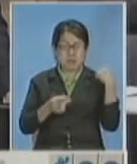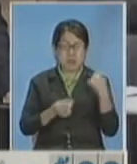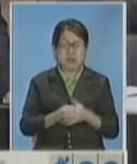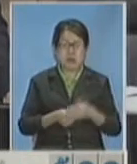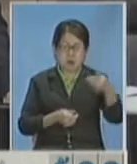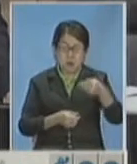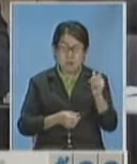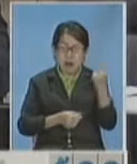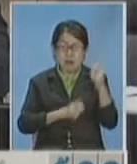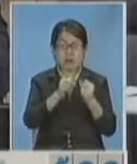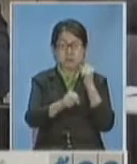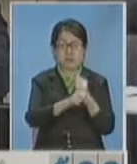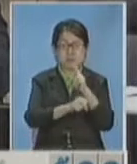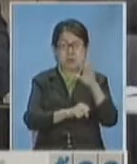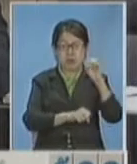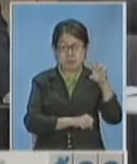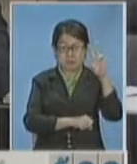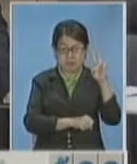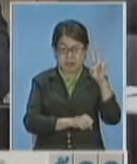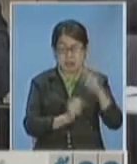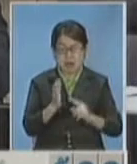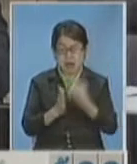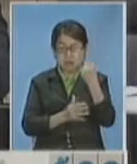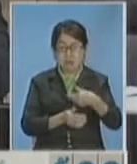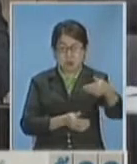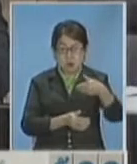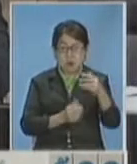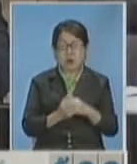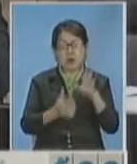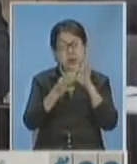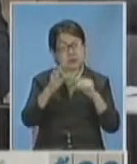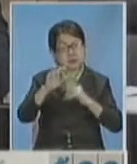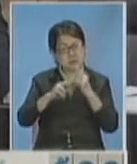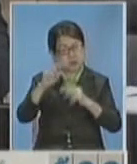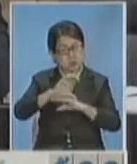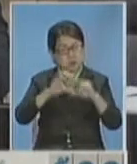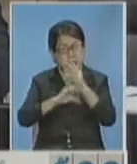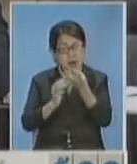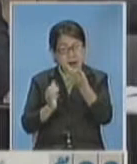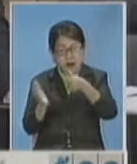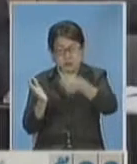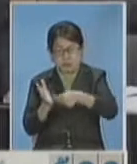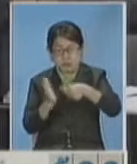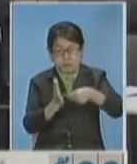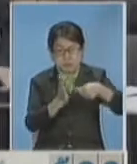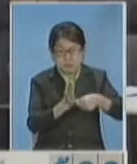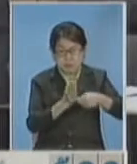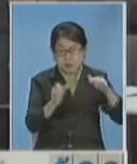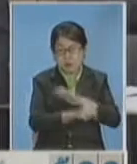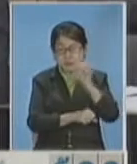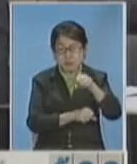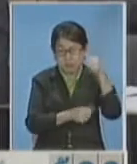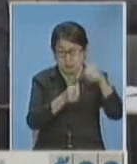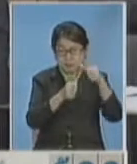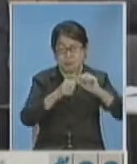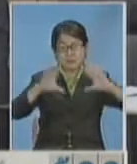ที่ขอมาในปี2557ตอนที่เริ่มต้นเข้ามาเนี่ยค่ะเป็นโครงการจำนำข้าวทุกเม็ดจำได้ไหมคะรัฐบาลประกาศน